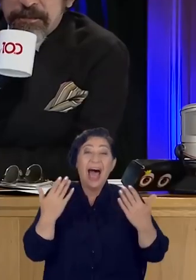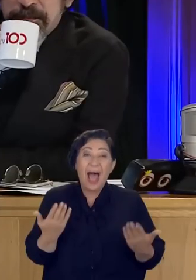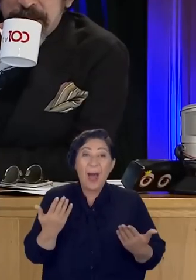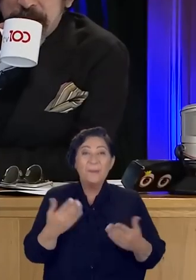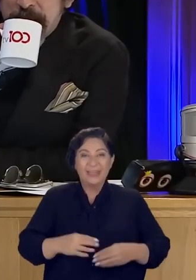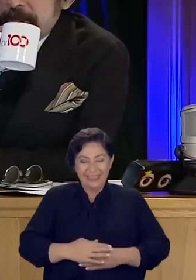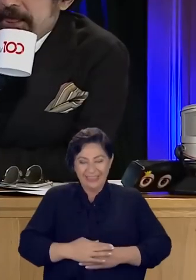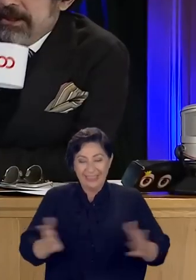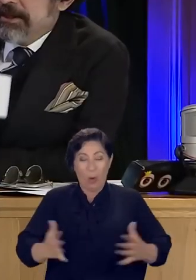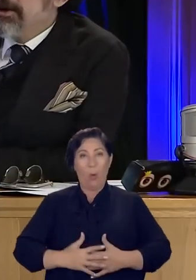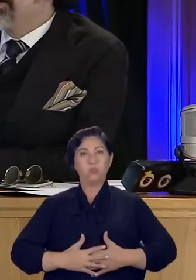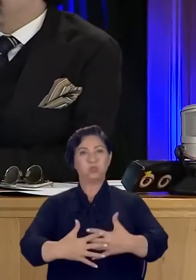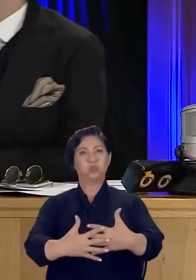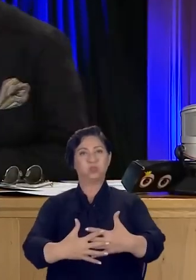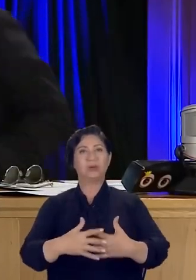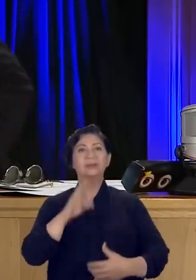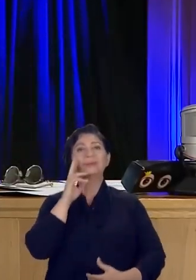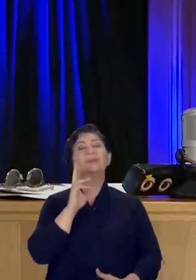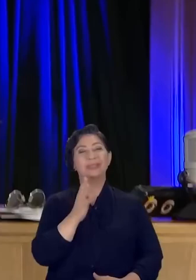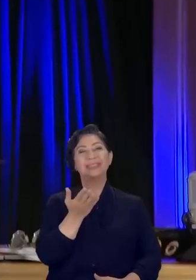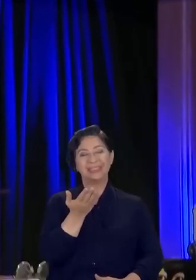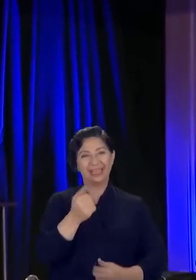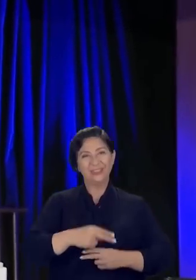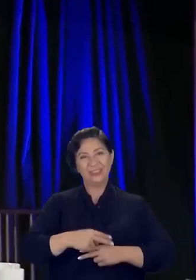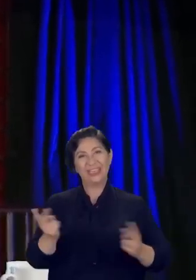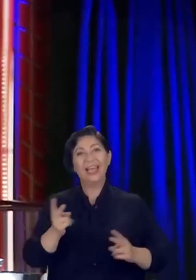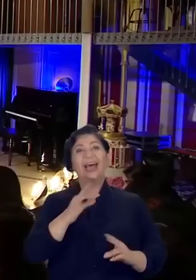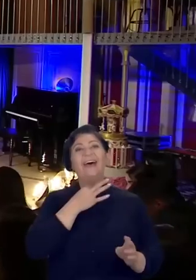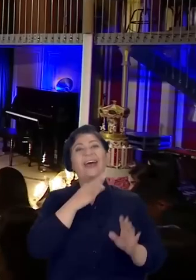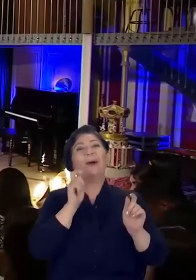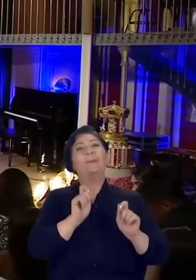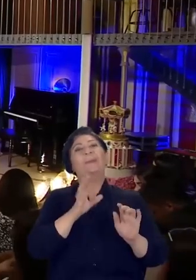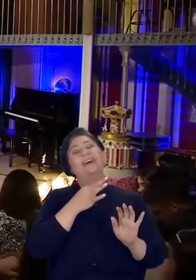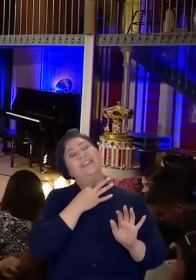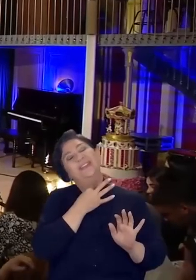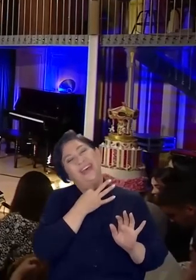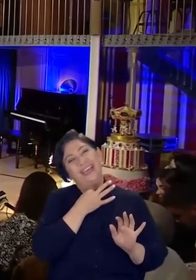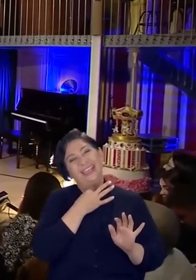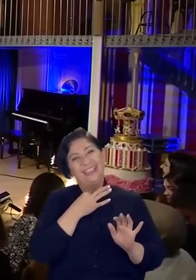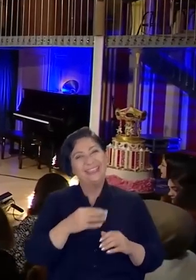Ama çıkartınca da çok kilolu gözüküyor. Öyle görmüyorsun. Gel çıkaralım rahat edelim. Lütfen bana bunu yapmayın.